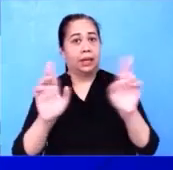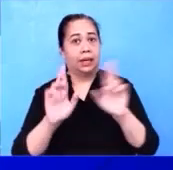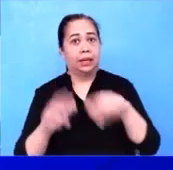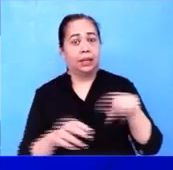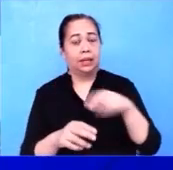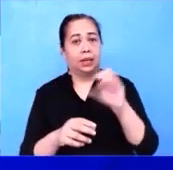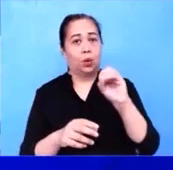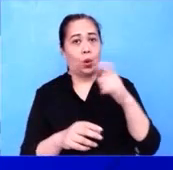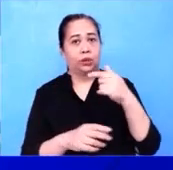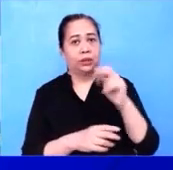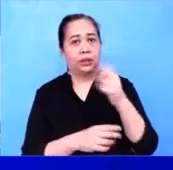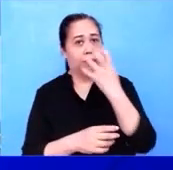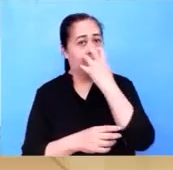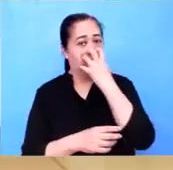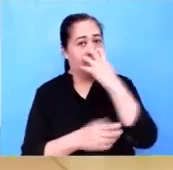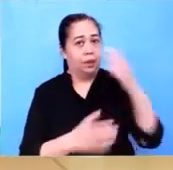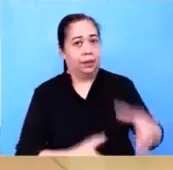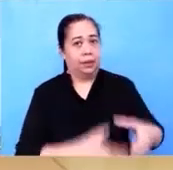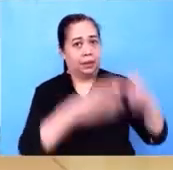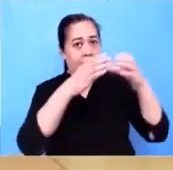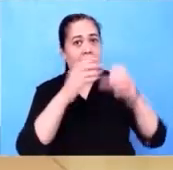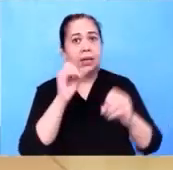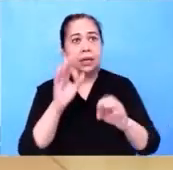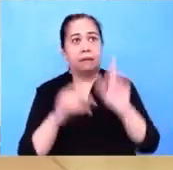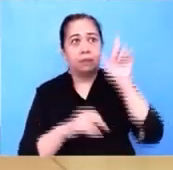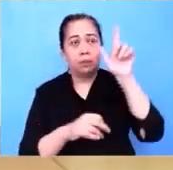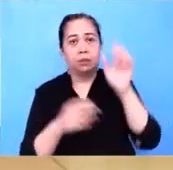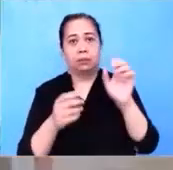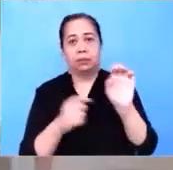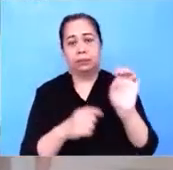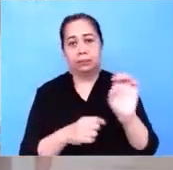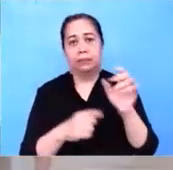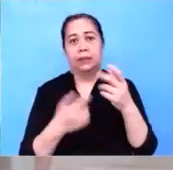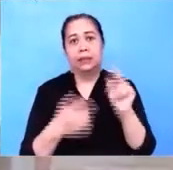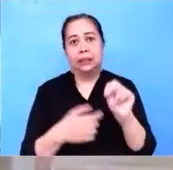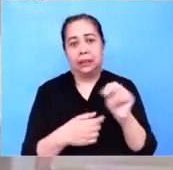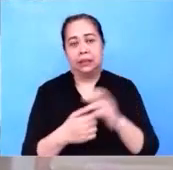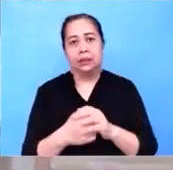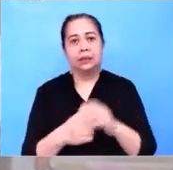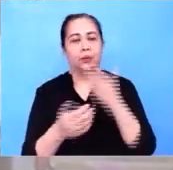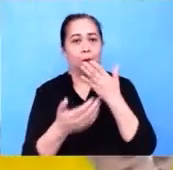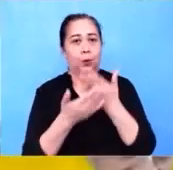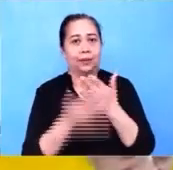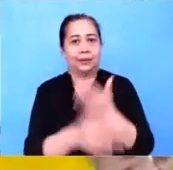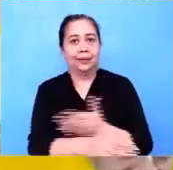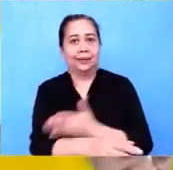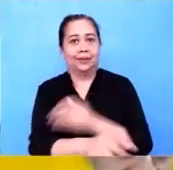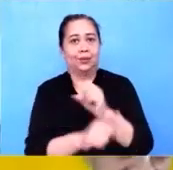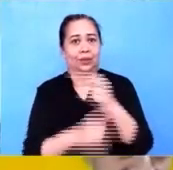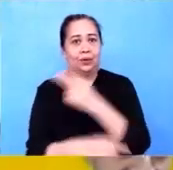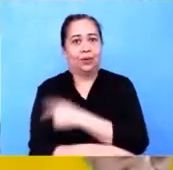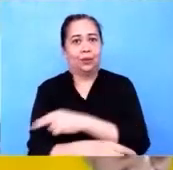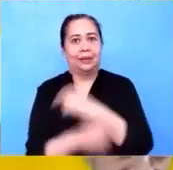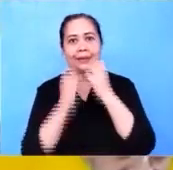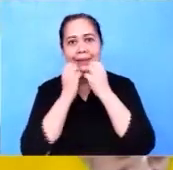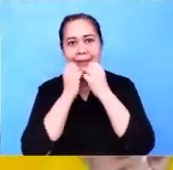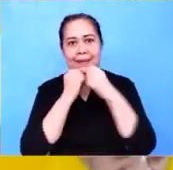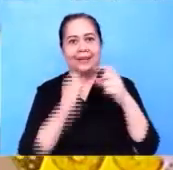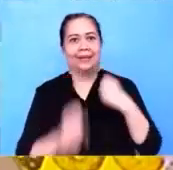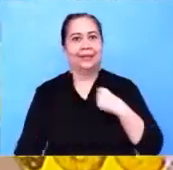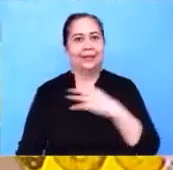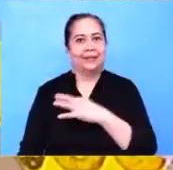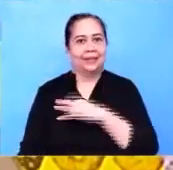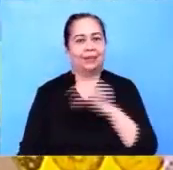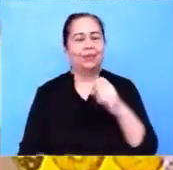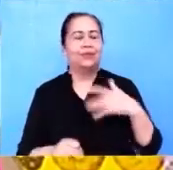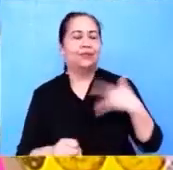kung sakaling kailanganin muli. At dahil sa pagbuti ng sitwasyon sa ospital, sinamantala na ito ng mga staff para maramdaman naman nila